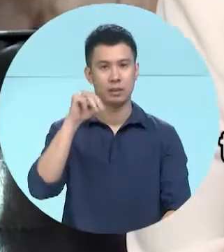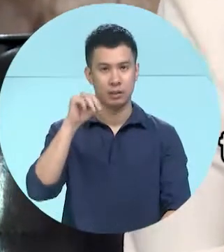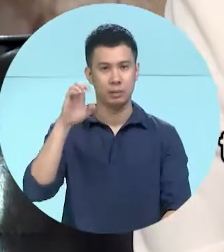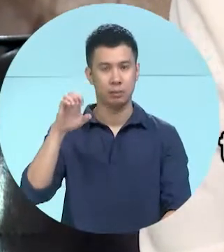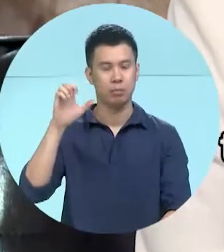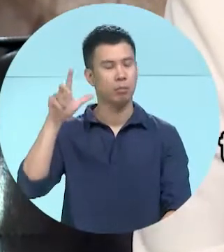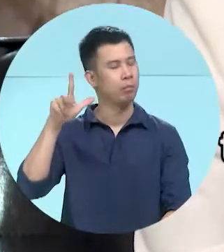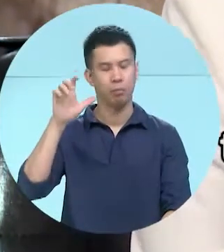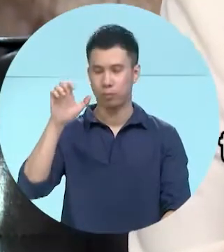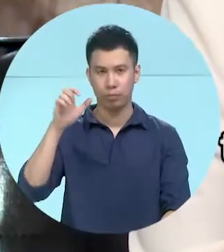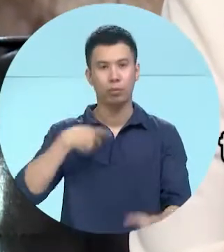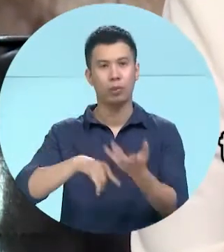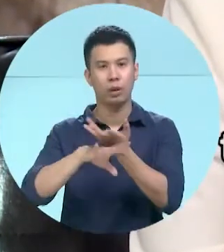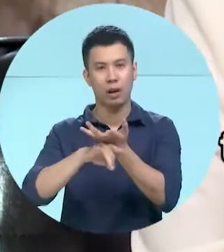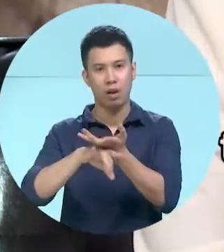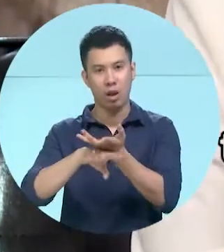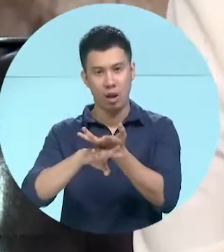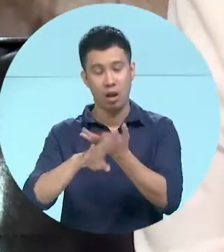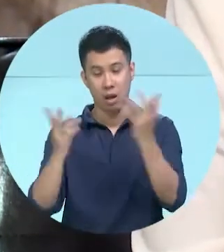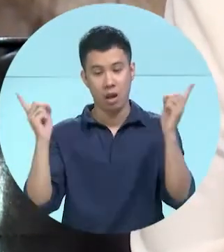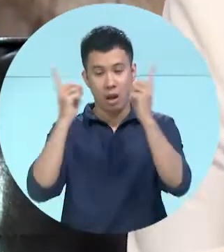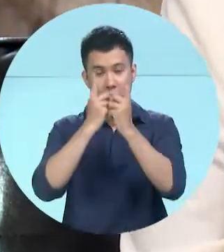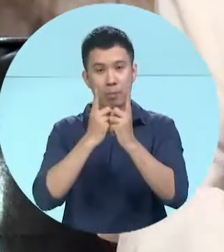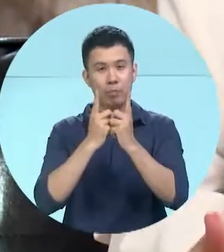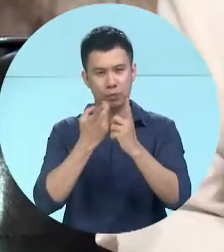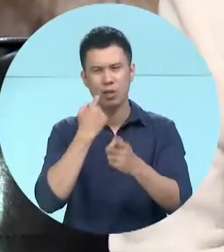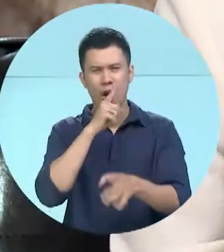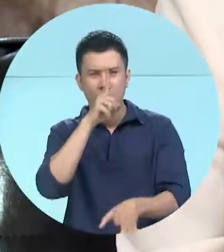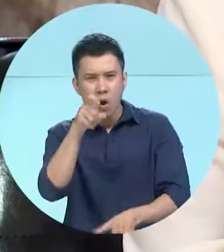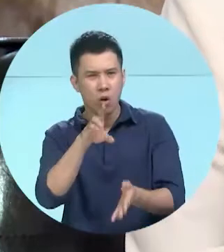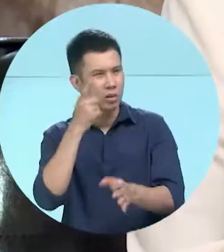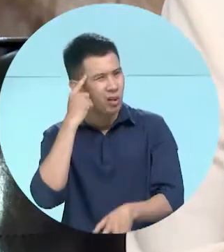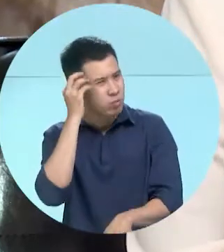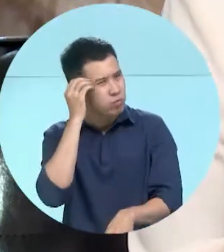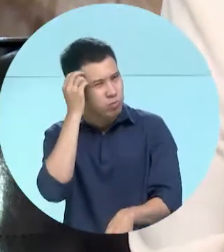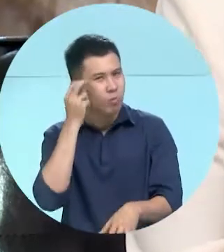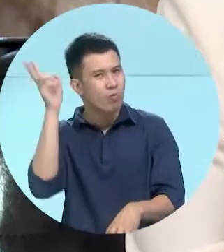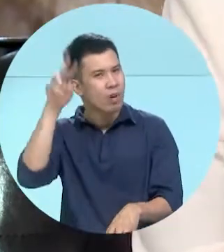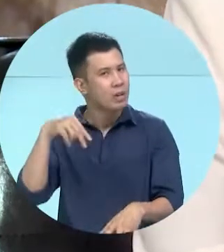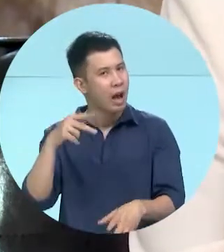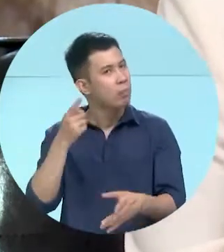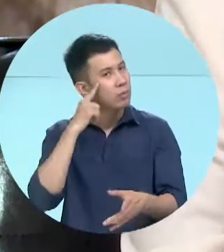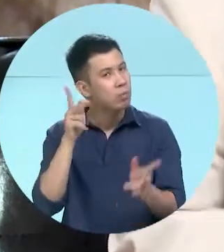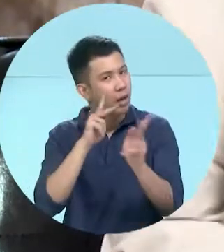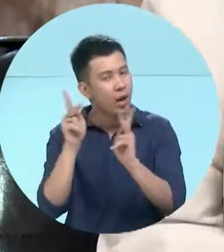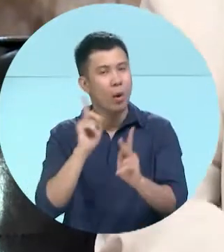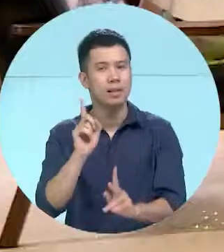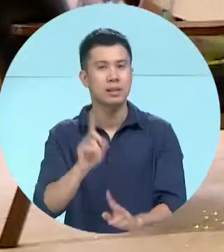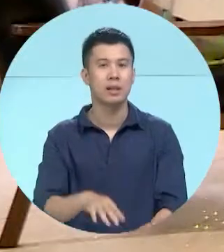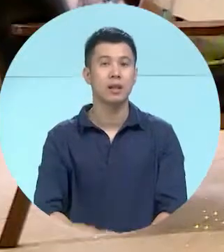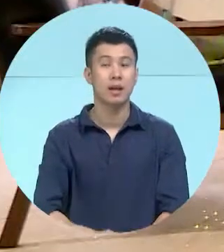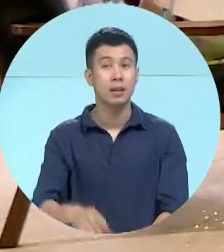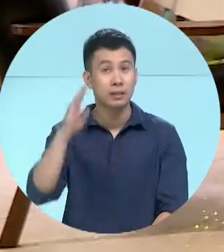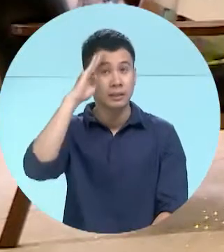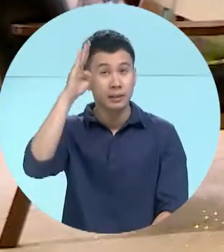hướng nghiệp dành cho người khuyết tật Imago Work về những dự định của họ dành cho người khuyết tật tại Việt Nam. Hello,